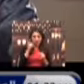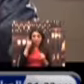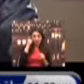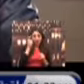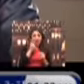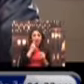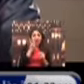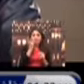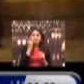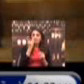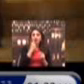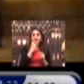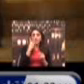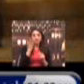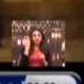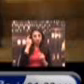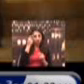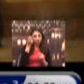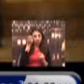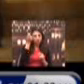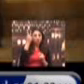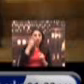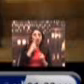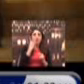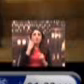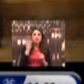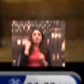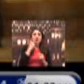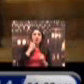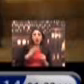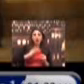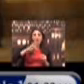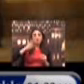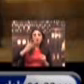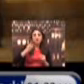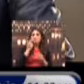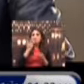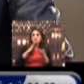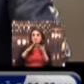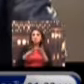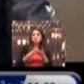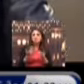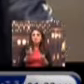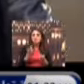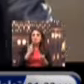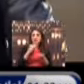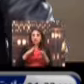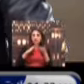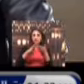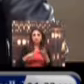يعني 4 سنين. 4 سنين وعندك 14 سنة. ايه اللي شجعك على الفكرة دي يعني؟ اللي شجعني